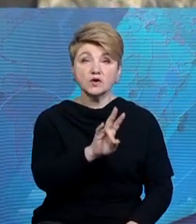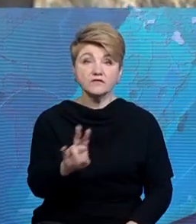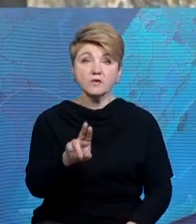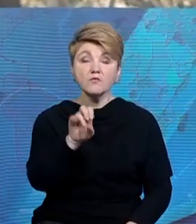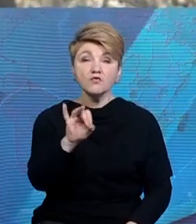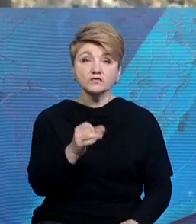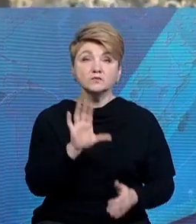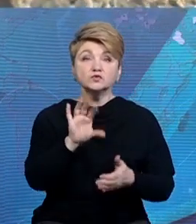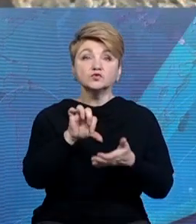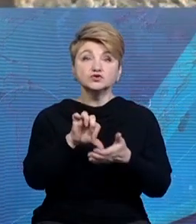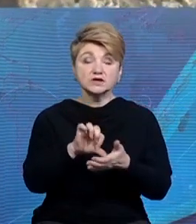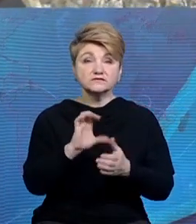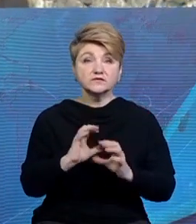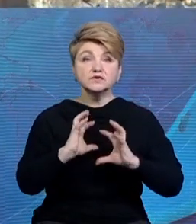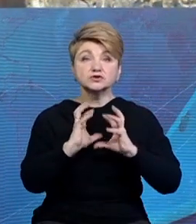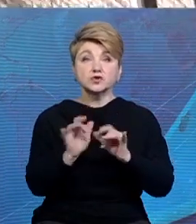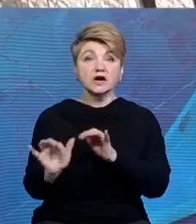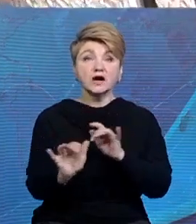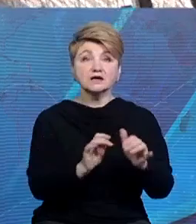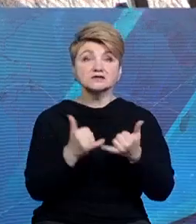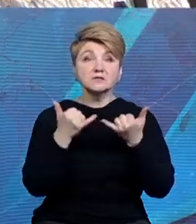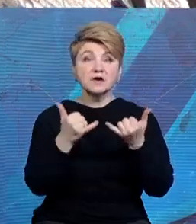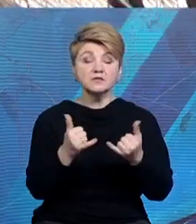примет участие в международной акции памяти во славу